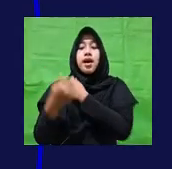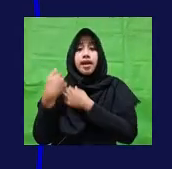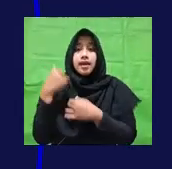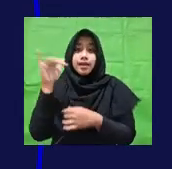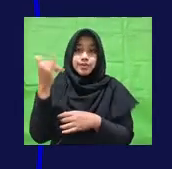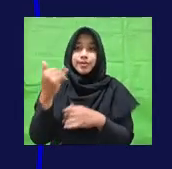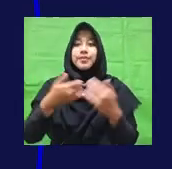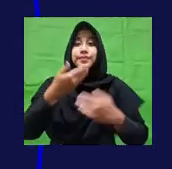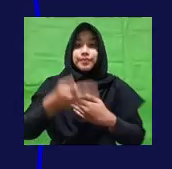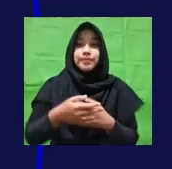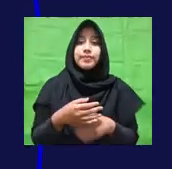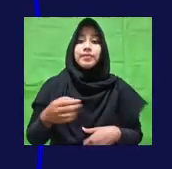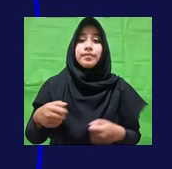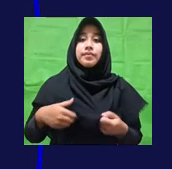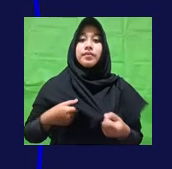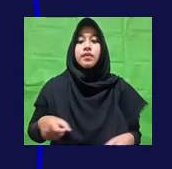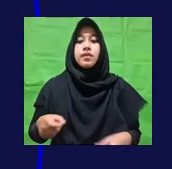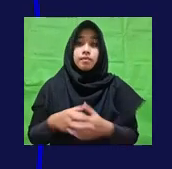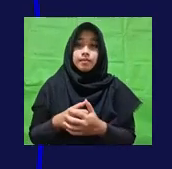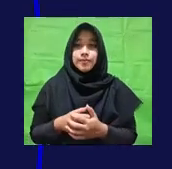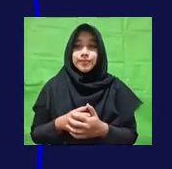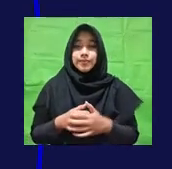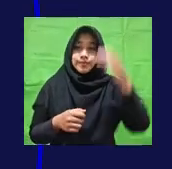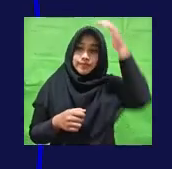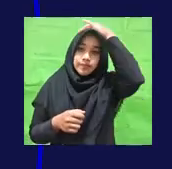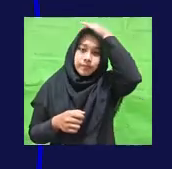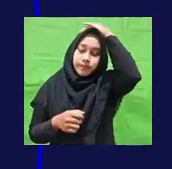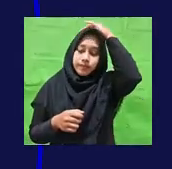Next. Slide-nya, Mas.